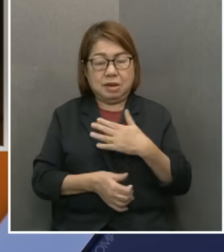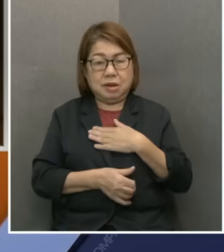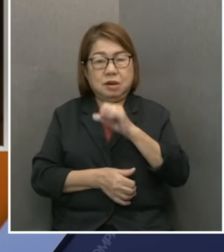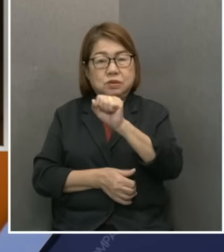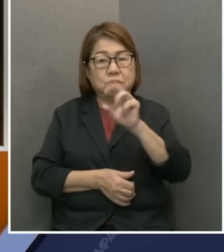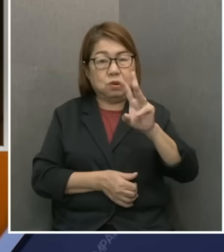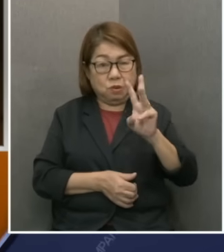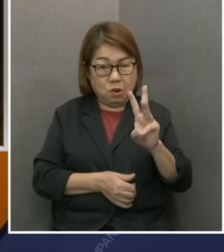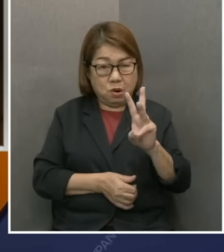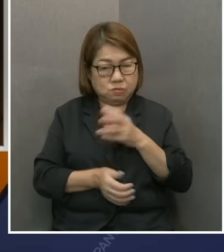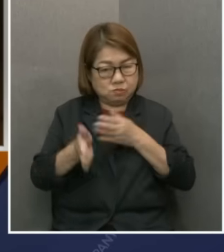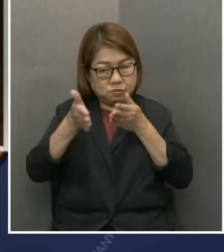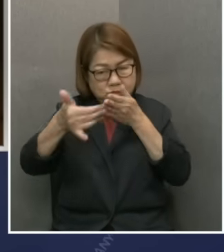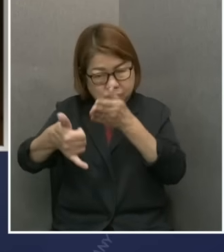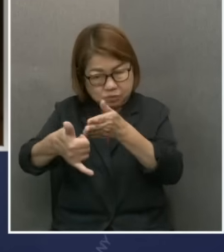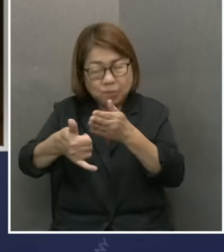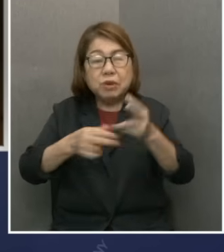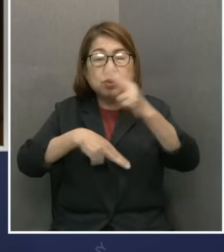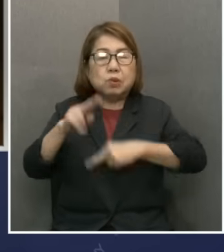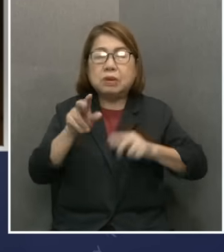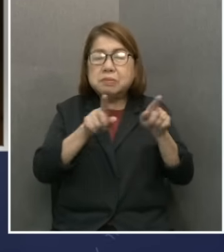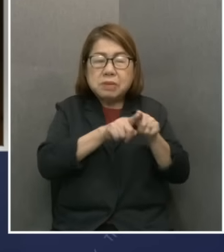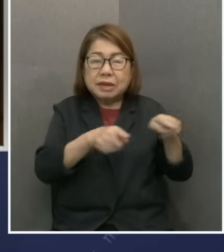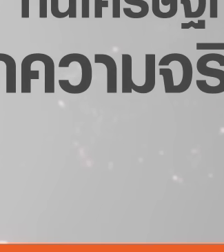ซ้อนกับองค์กรเหล่านั้นไม่ได้ค่ะ